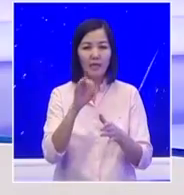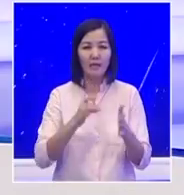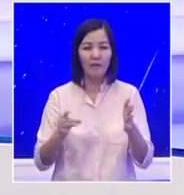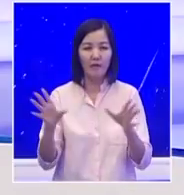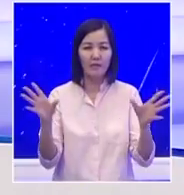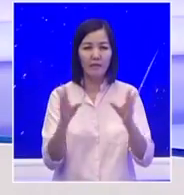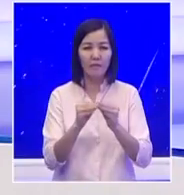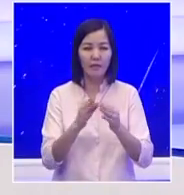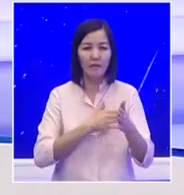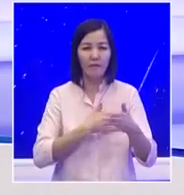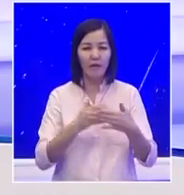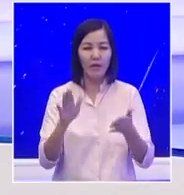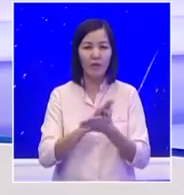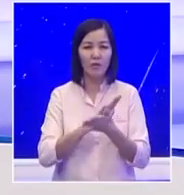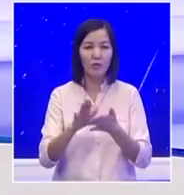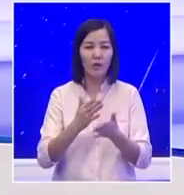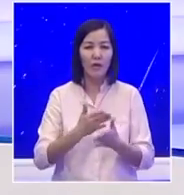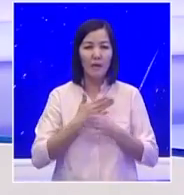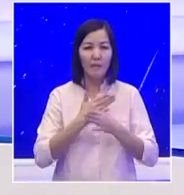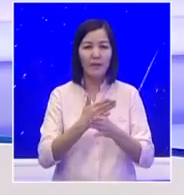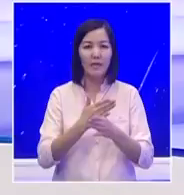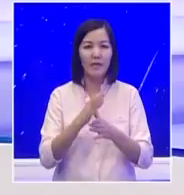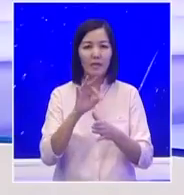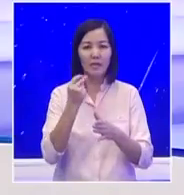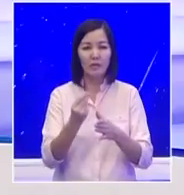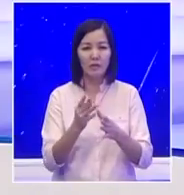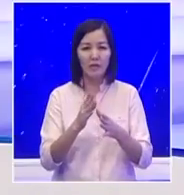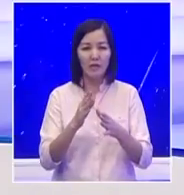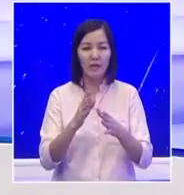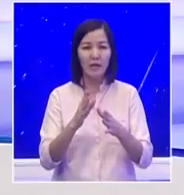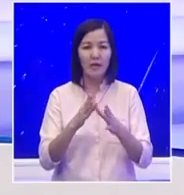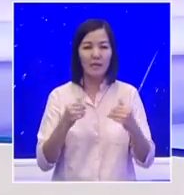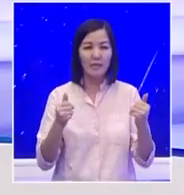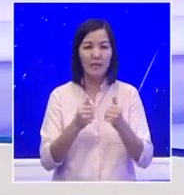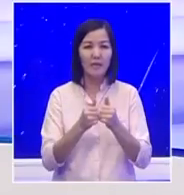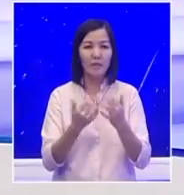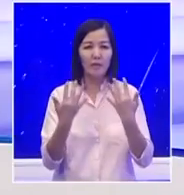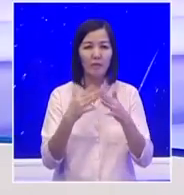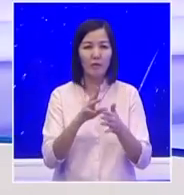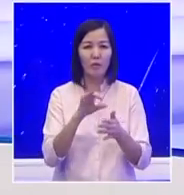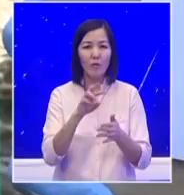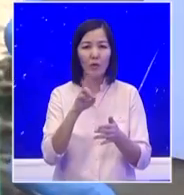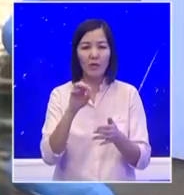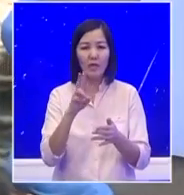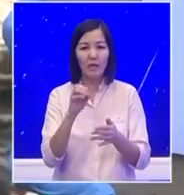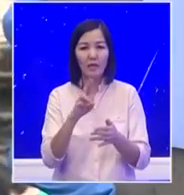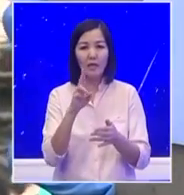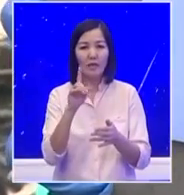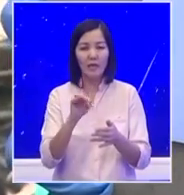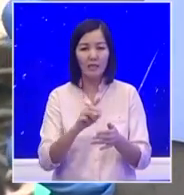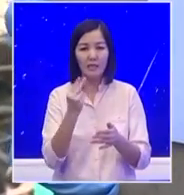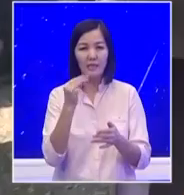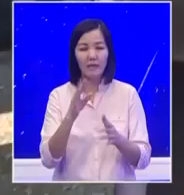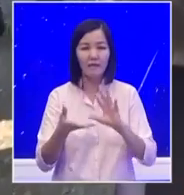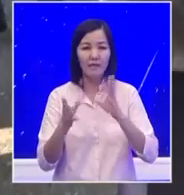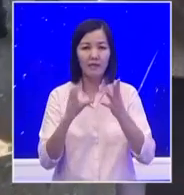совместно с волонтерами оказали материальную поддержку социально неблагополучным семьям сел Утиген-Батыр, Чапай и Кацык.